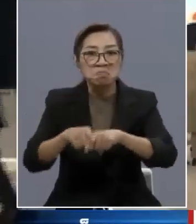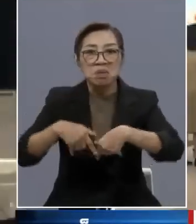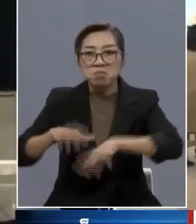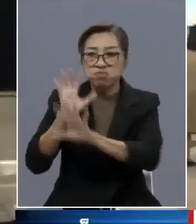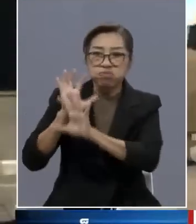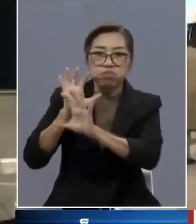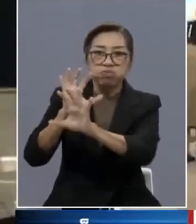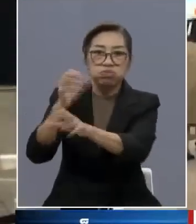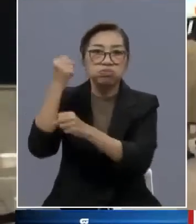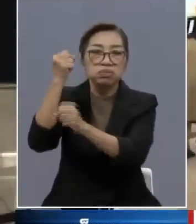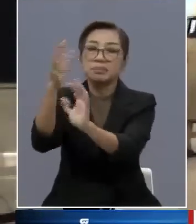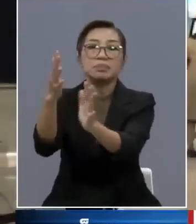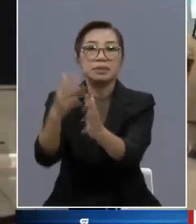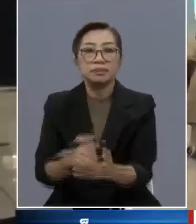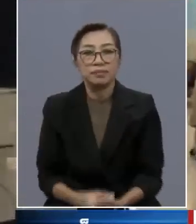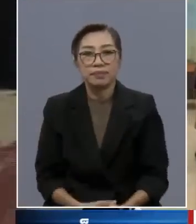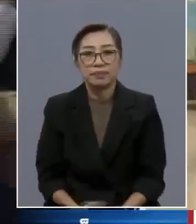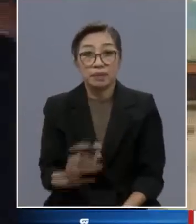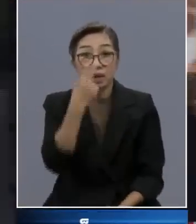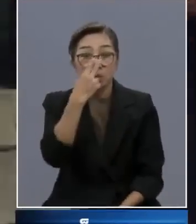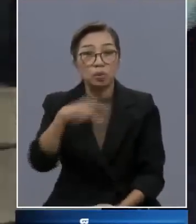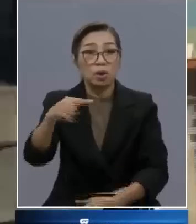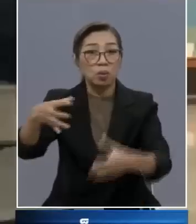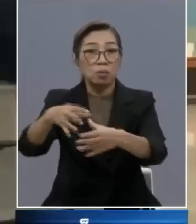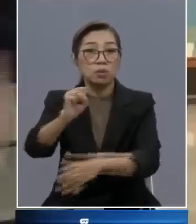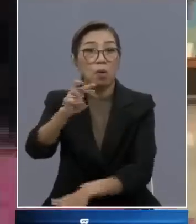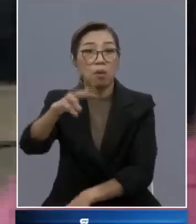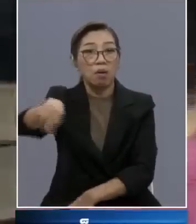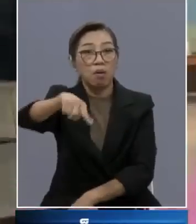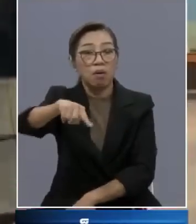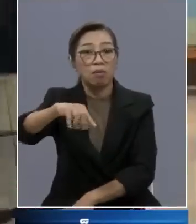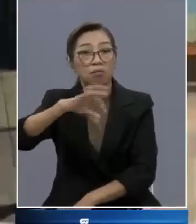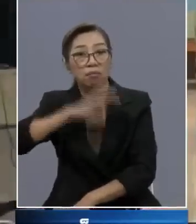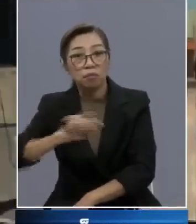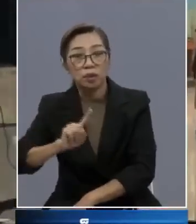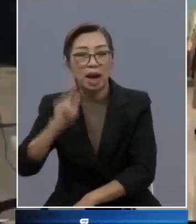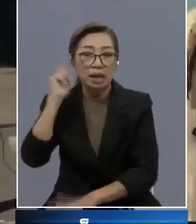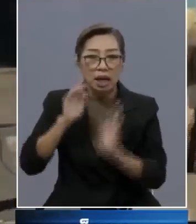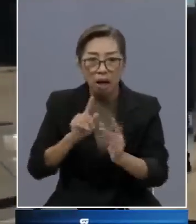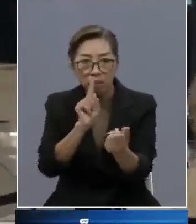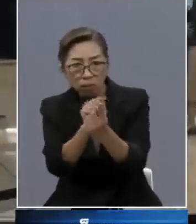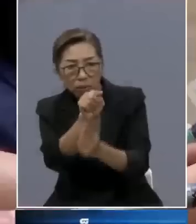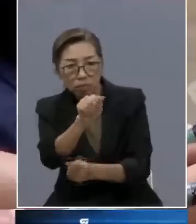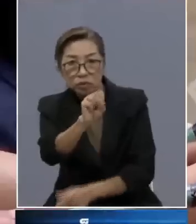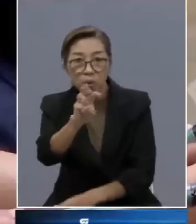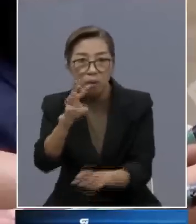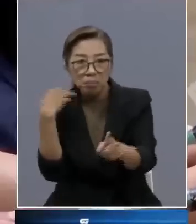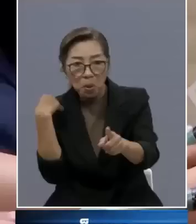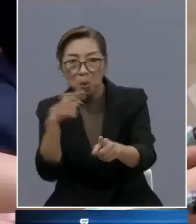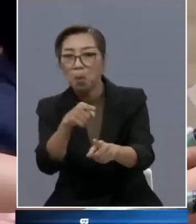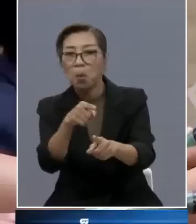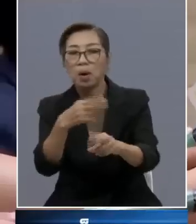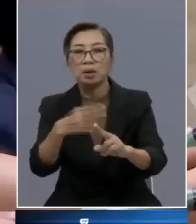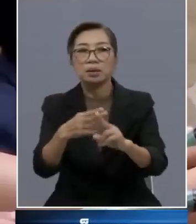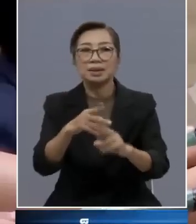นนหรือเคลื่อนขบวนอะไรกันนะครับคราวนี้ไปดูท่าทีสวกันบ้างเพราะวันนี้มาประชุมนะครับผู้สื่อข่าวก็เจอบางคนนะฮะตัวตึงของสวก็คือสว